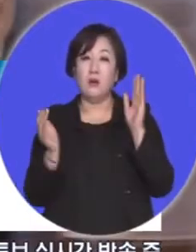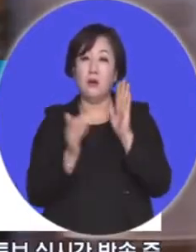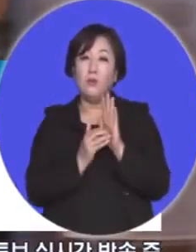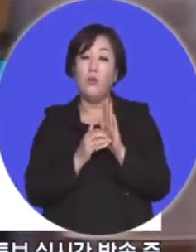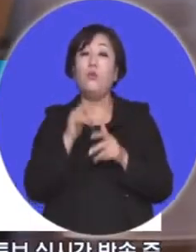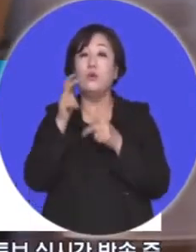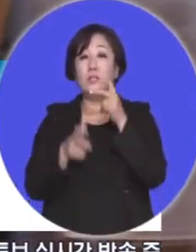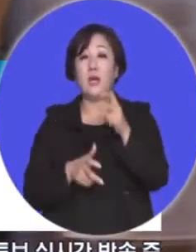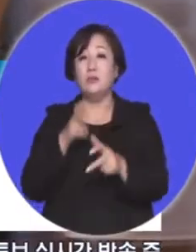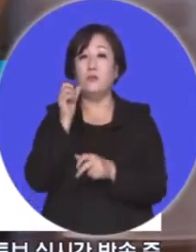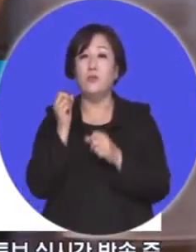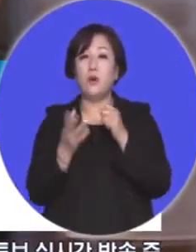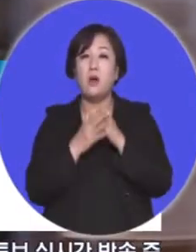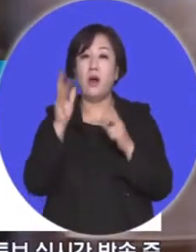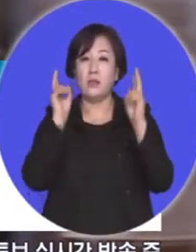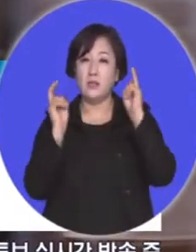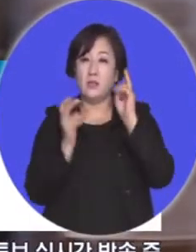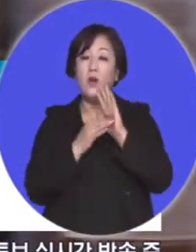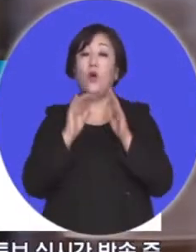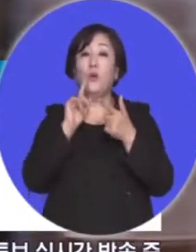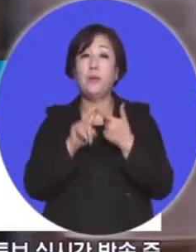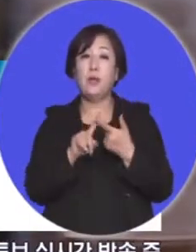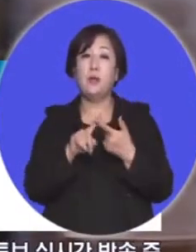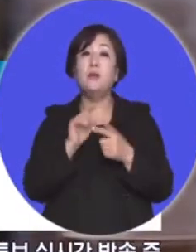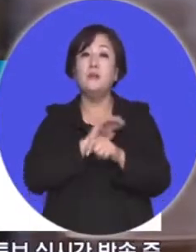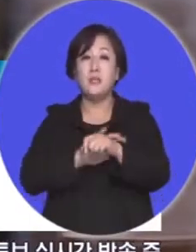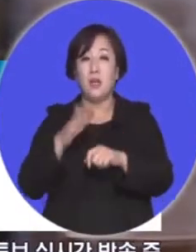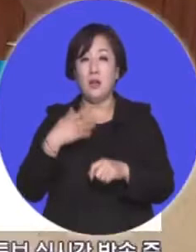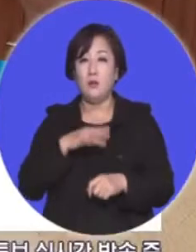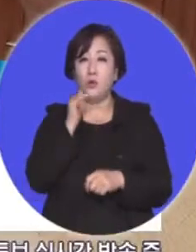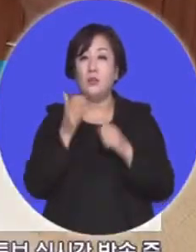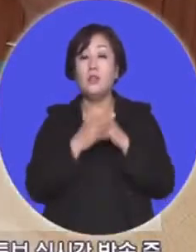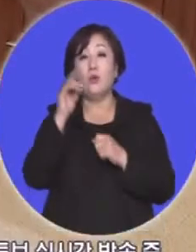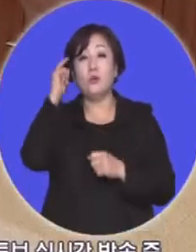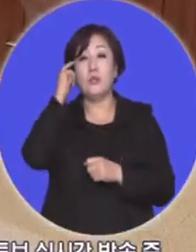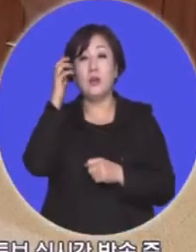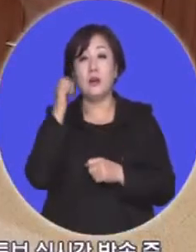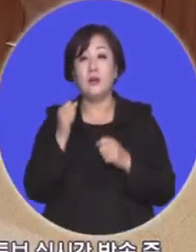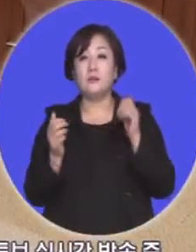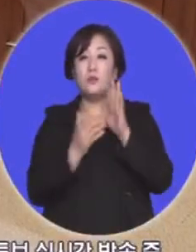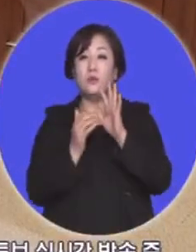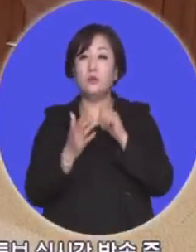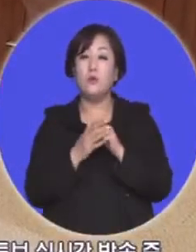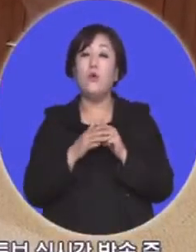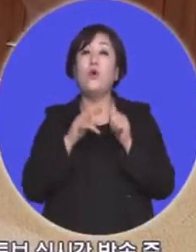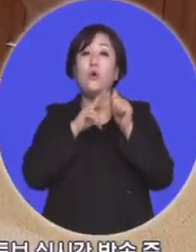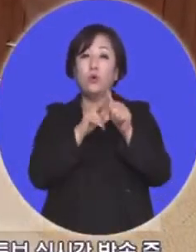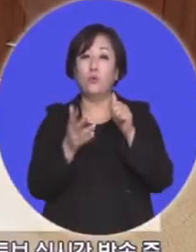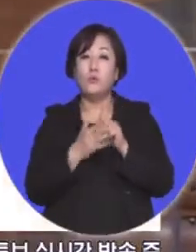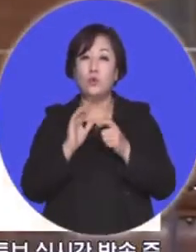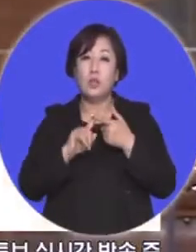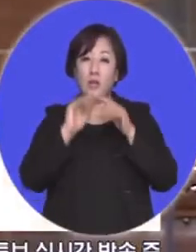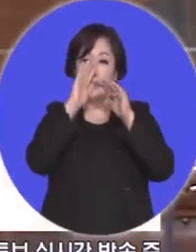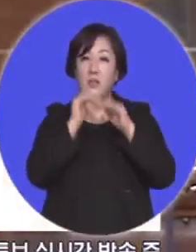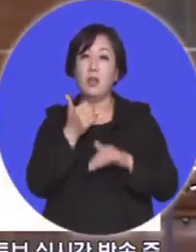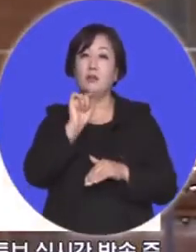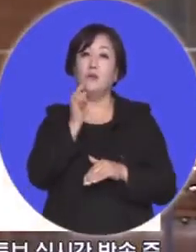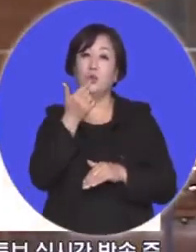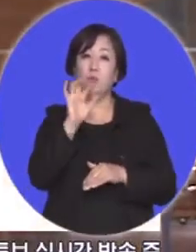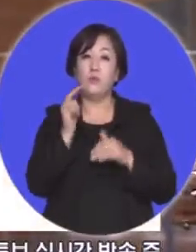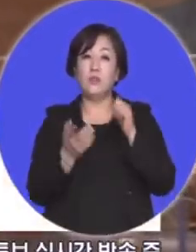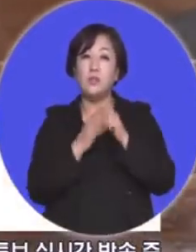산업과 또 기업에 대해서 잘 알고 있다고 생각합니다. 후보는 논문 표절 검사 결과